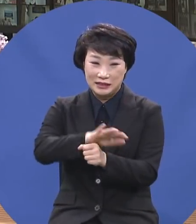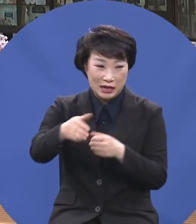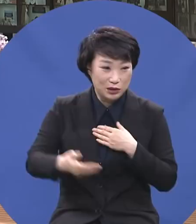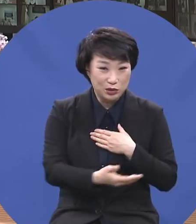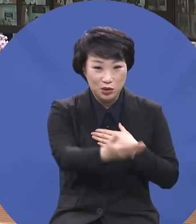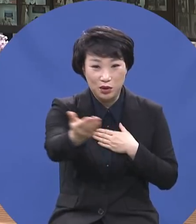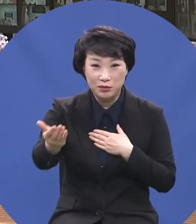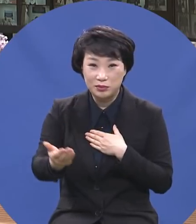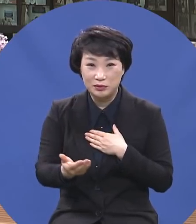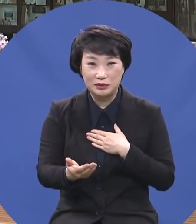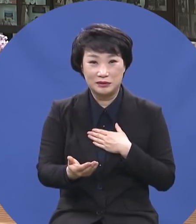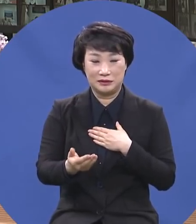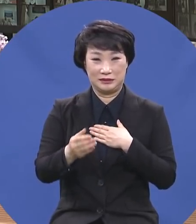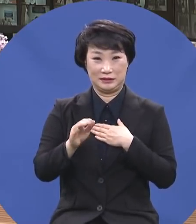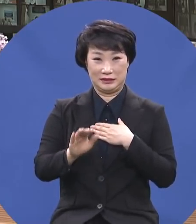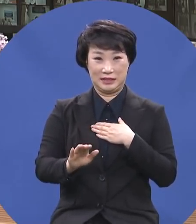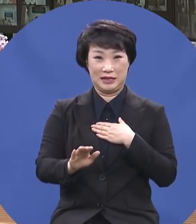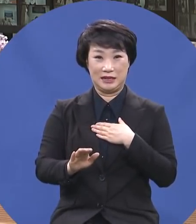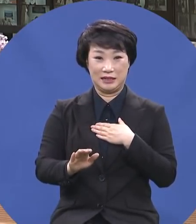사랑하는 여러분, 응?